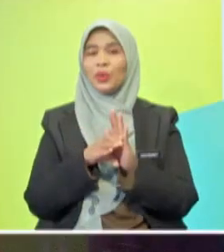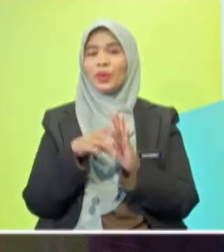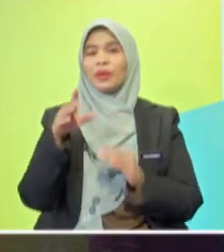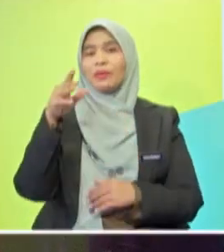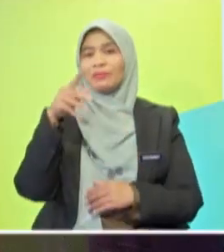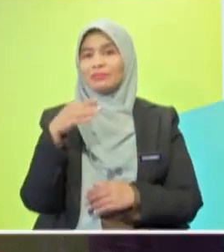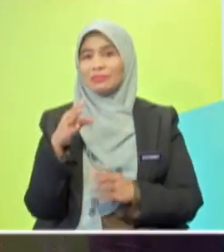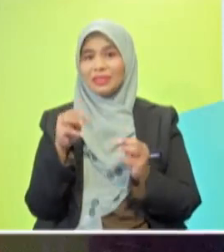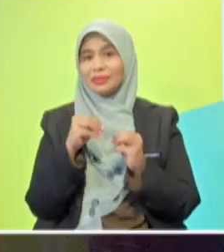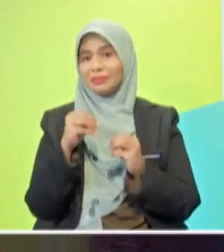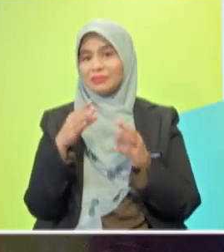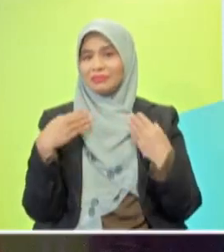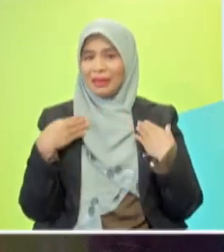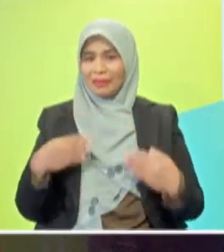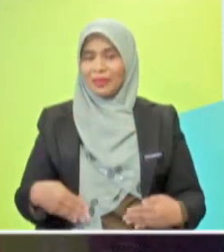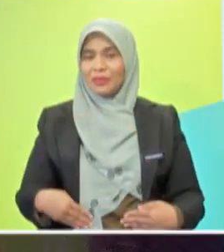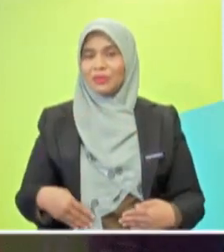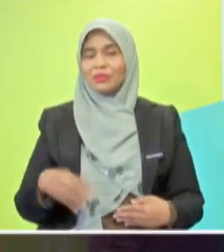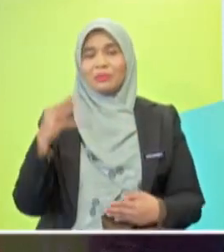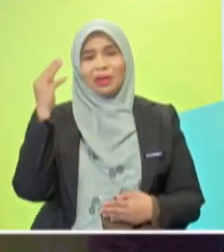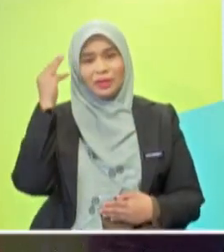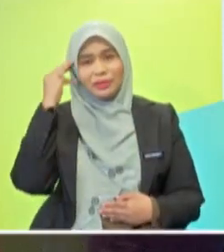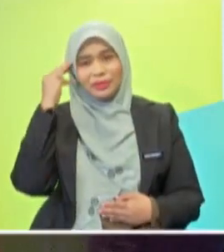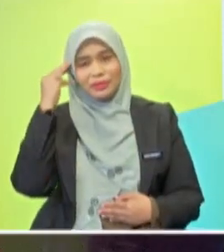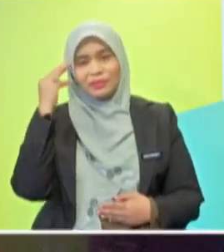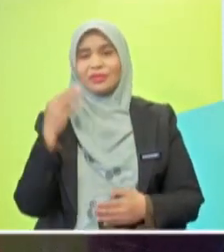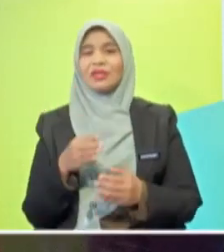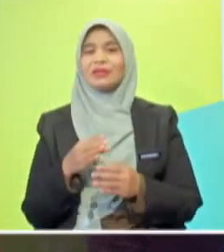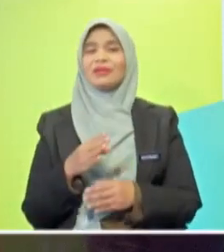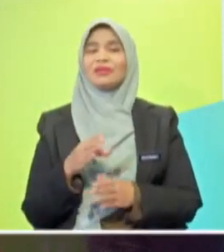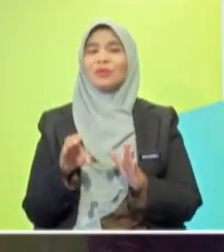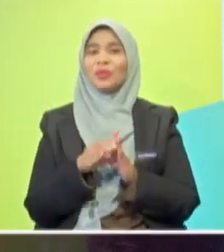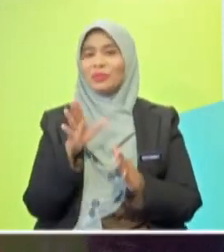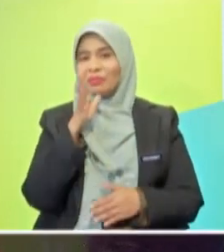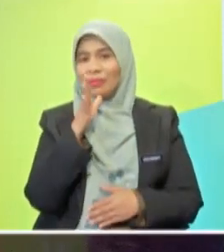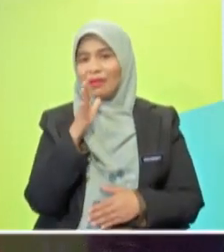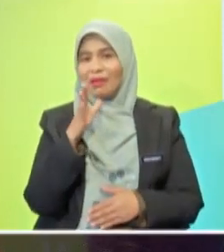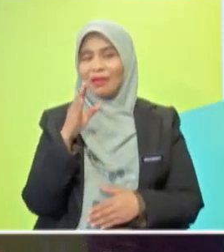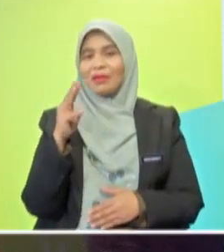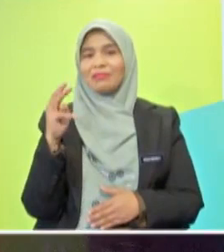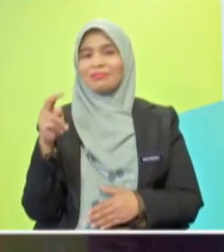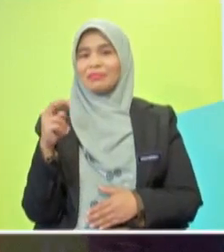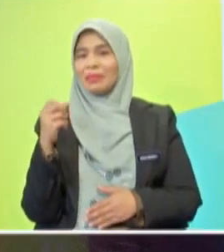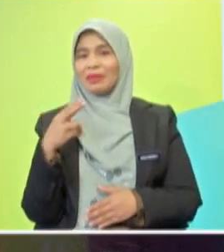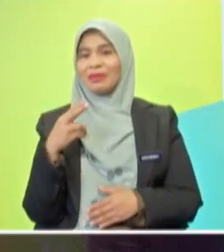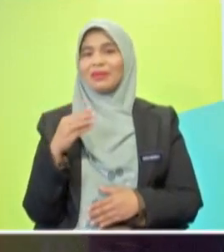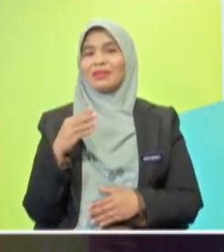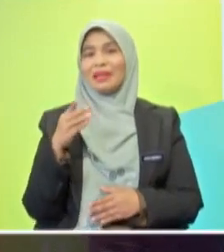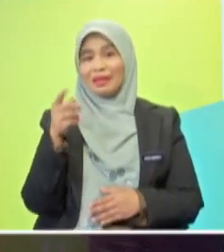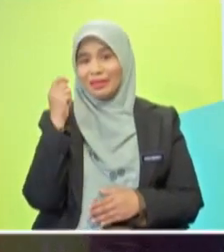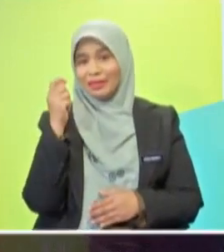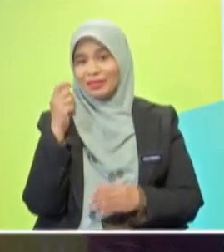memakai pakaian baju Melayu. Mak Minah pula dengan sebab dia memakai pakaian baju kurung. Allah melindungi